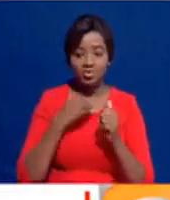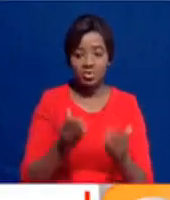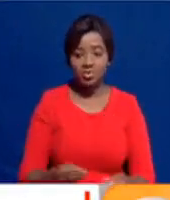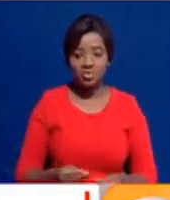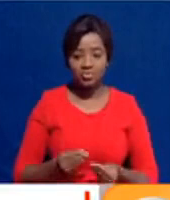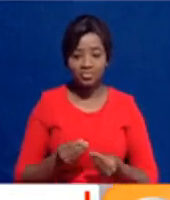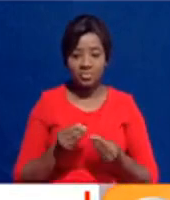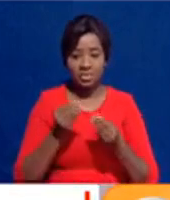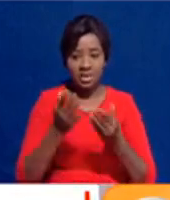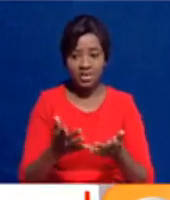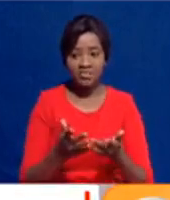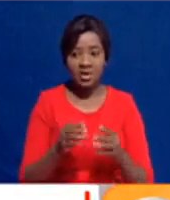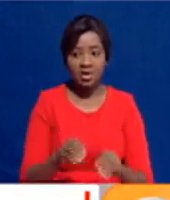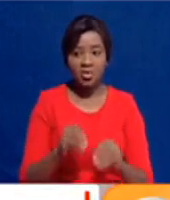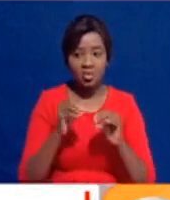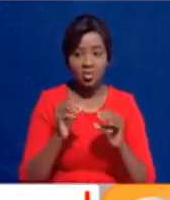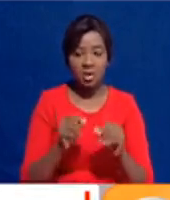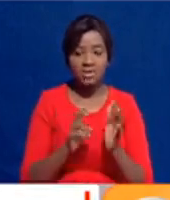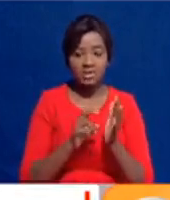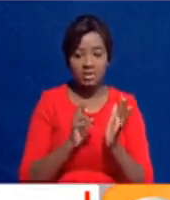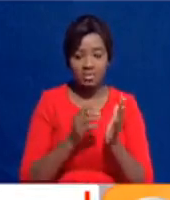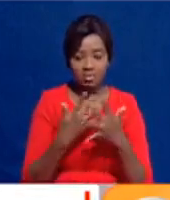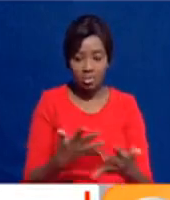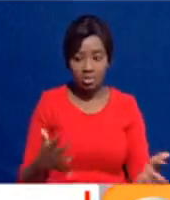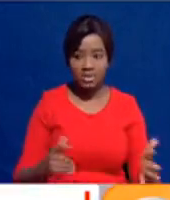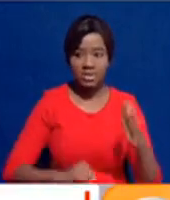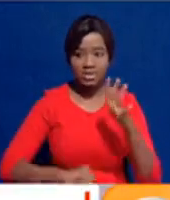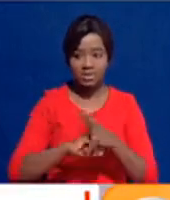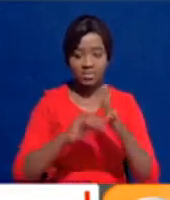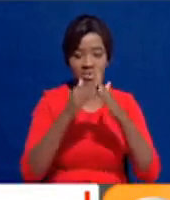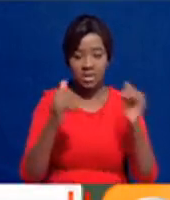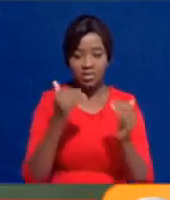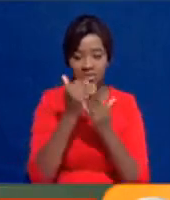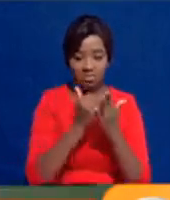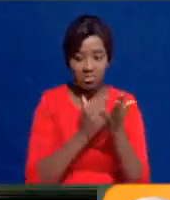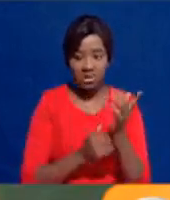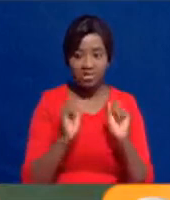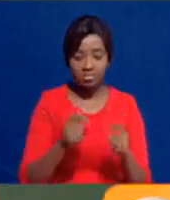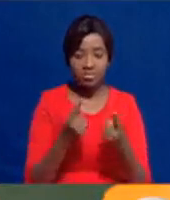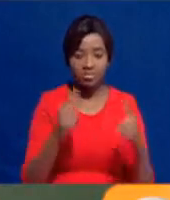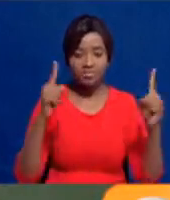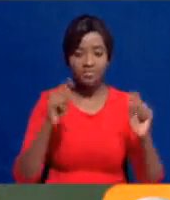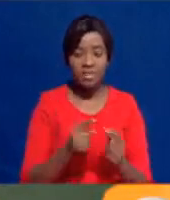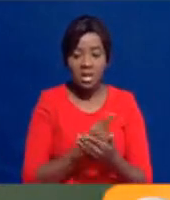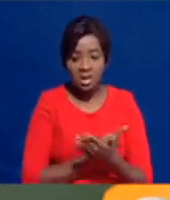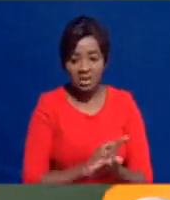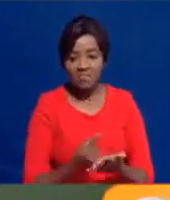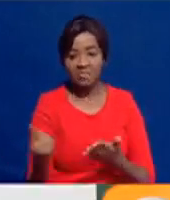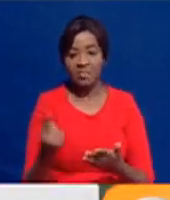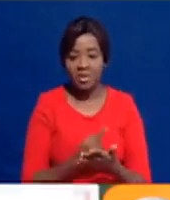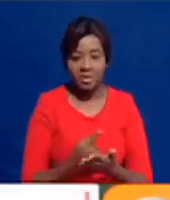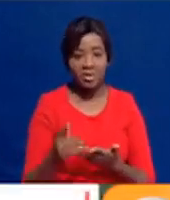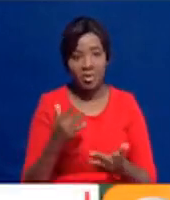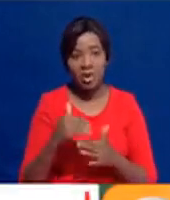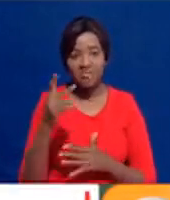committed to supporting the housing program to successful closure. Kila wiki ama kila baada